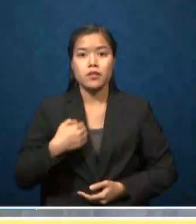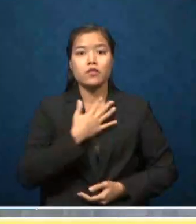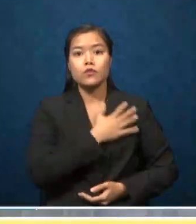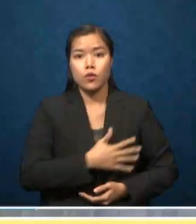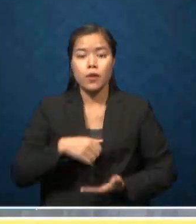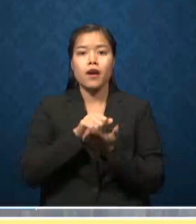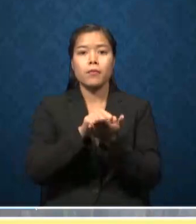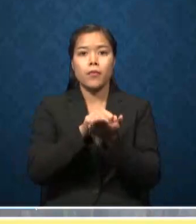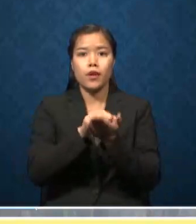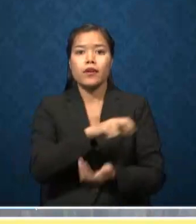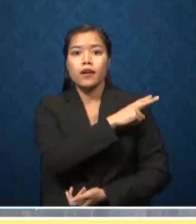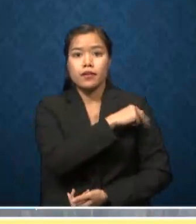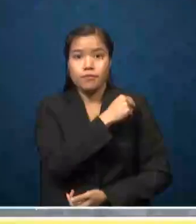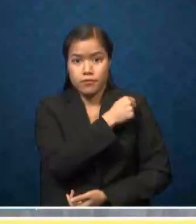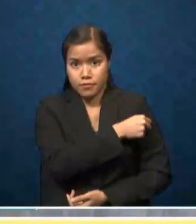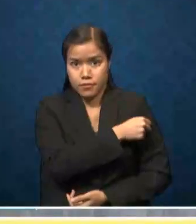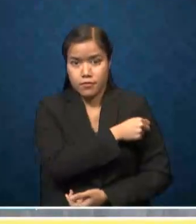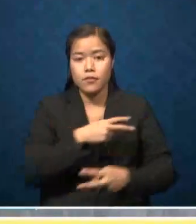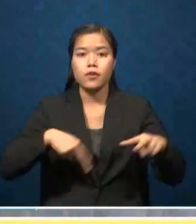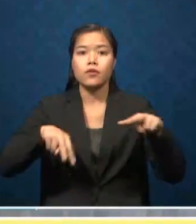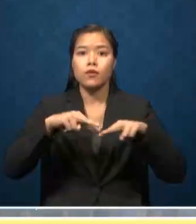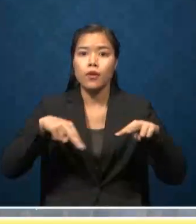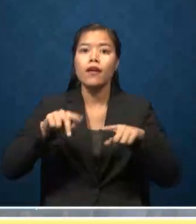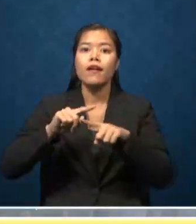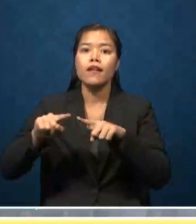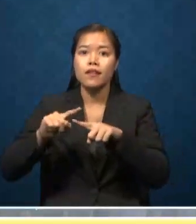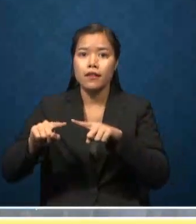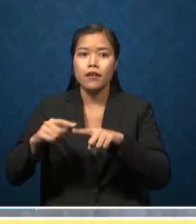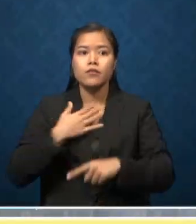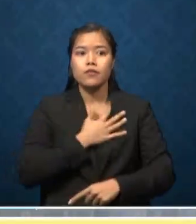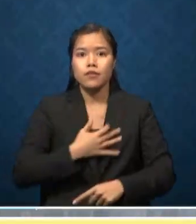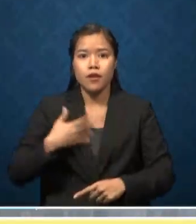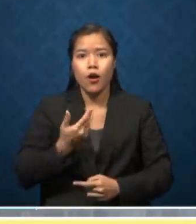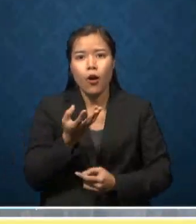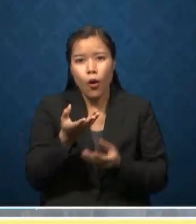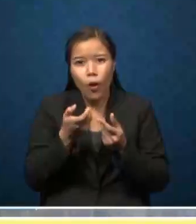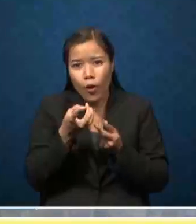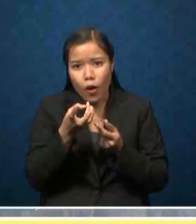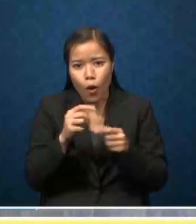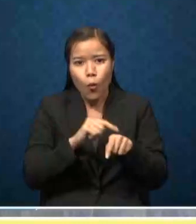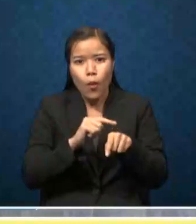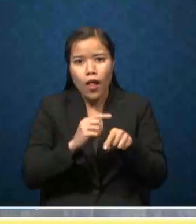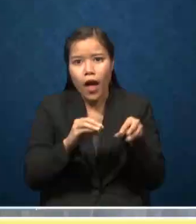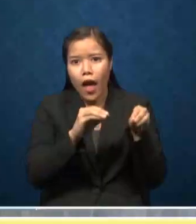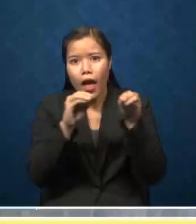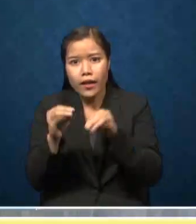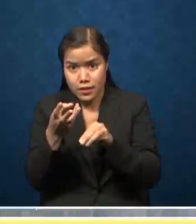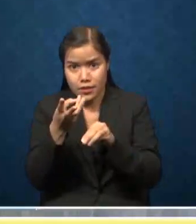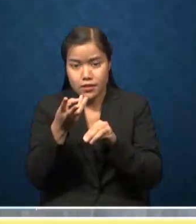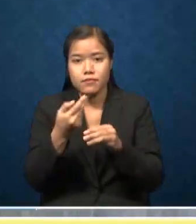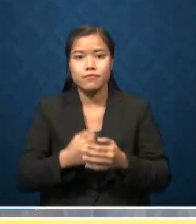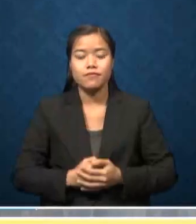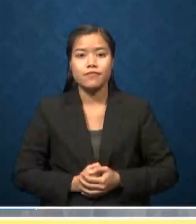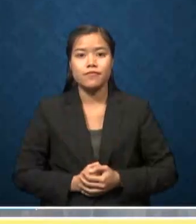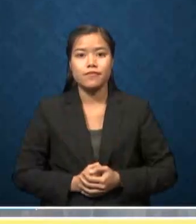บริการสาธารณสุขเรื่องพาลิเอทีฟแคร์ก็ดีเรื่องอะไรก็ดีขออนุญาตท่านประธานเลยเวลานิดนึงนะครับอ่าลงไปสู่เนื้อที่จะได้เชื่อมหนุนกัน